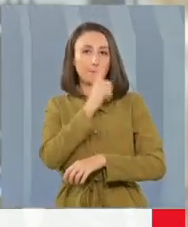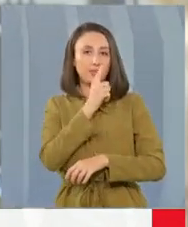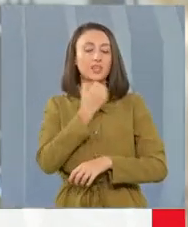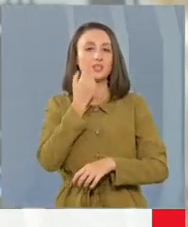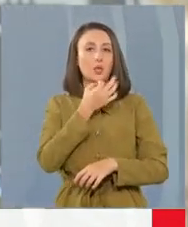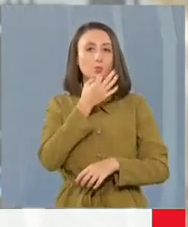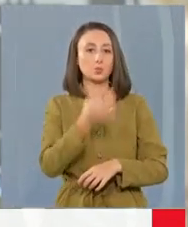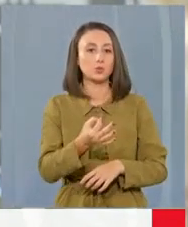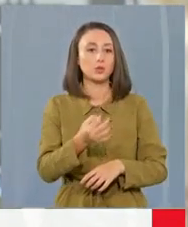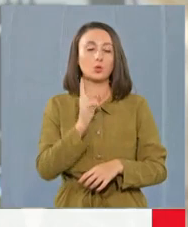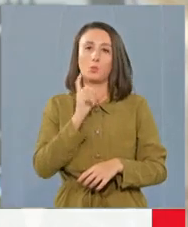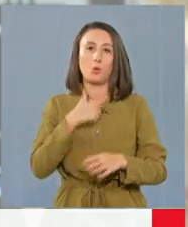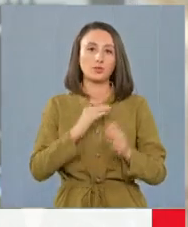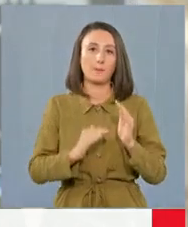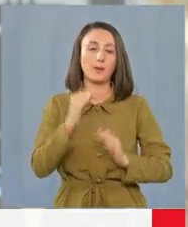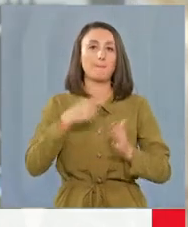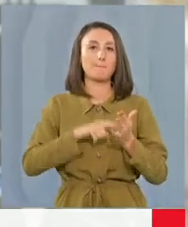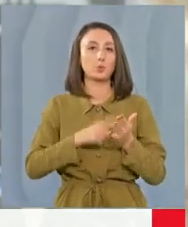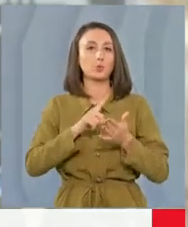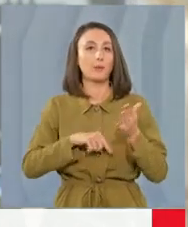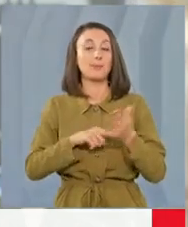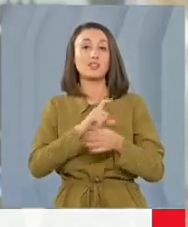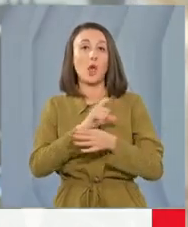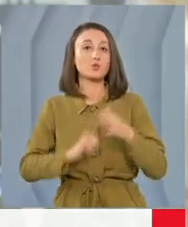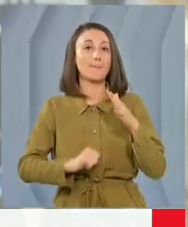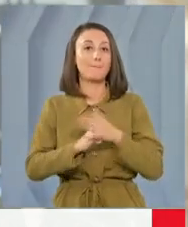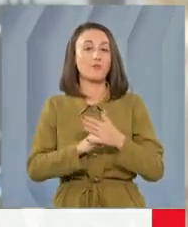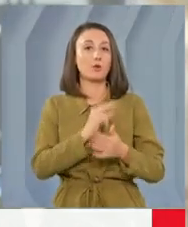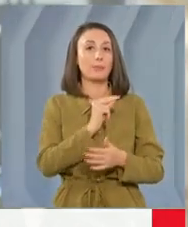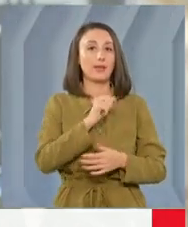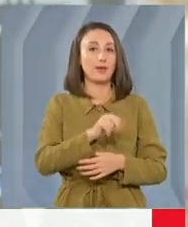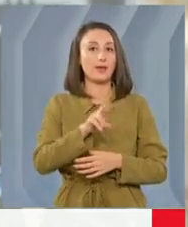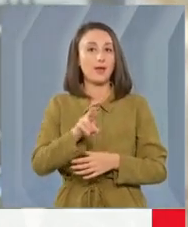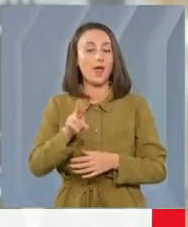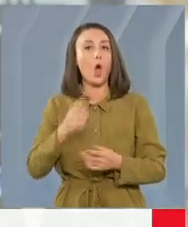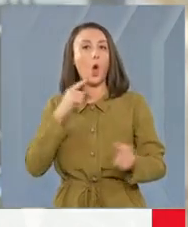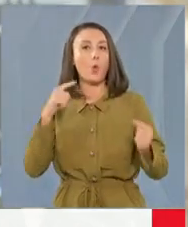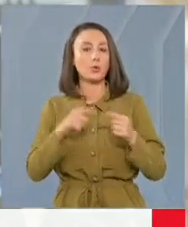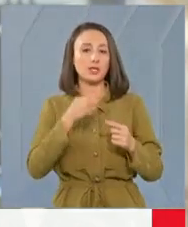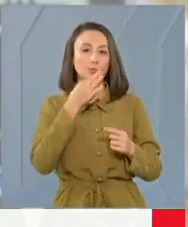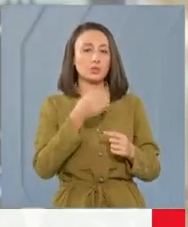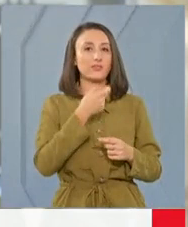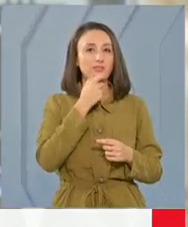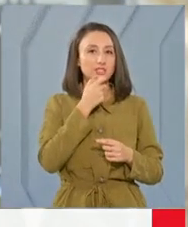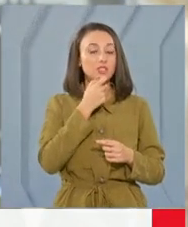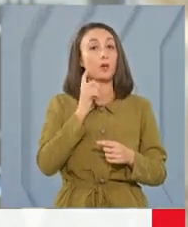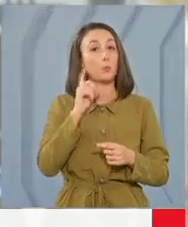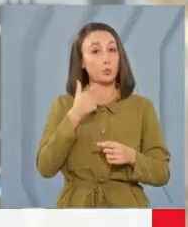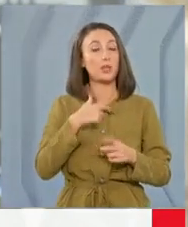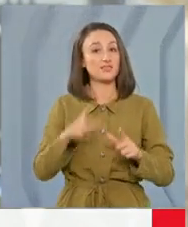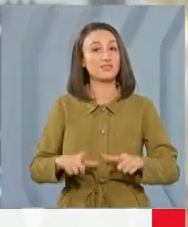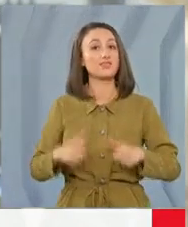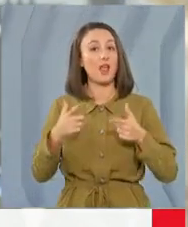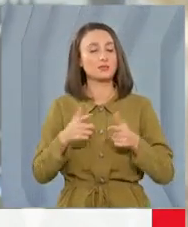atunci când spun că nu pot mări punctul de pensie din cauza plafonului din PNRR. Opoziția susține că vârstnicii ar putea să